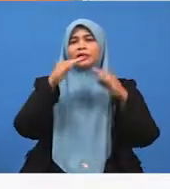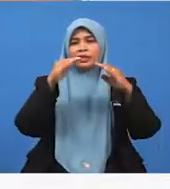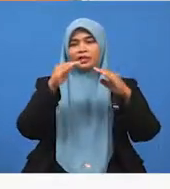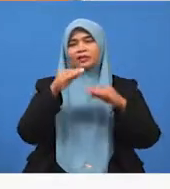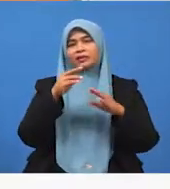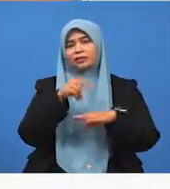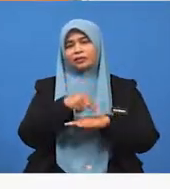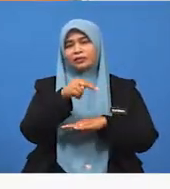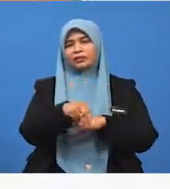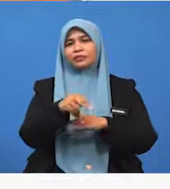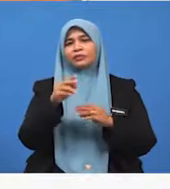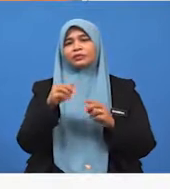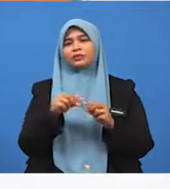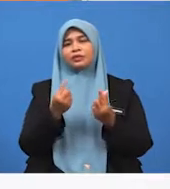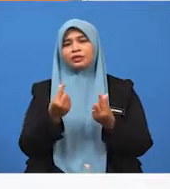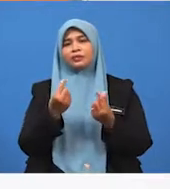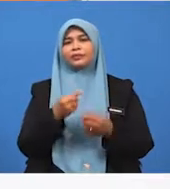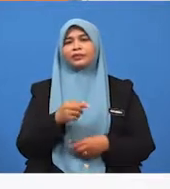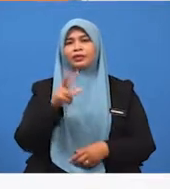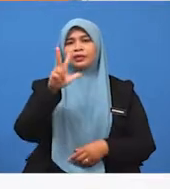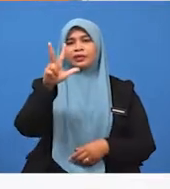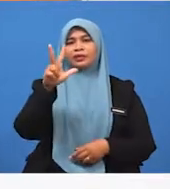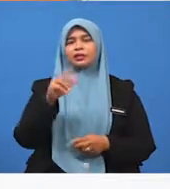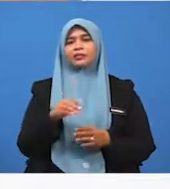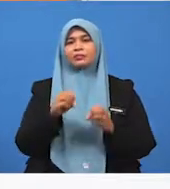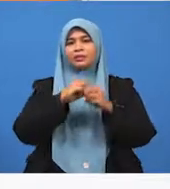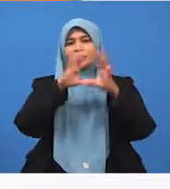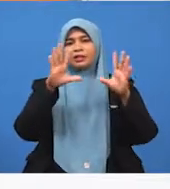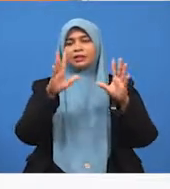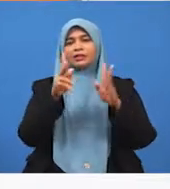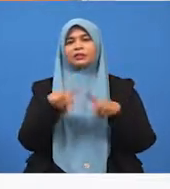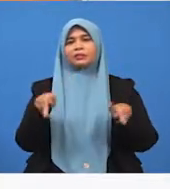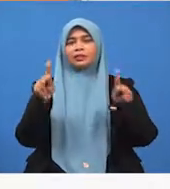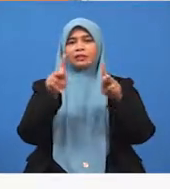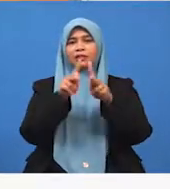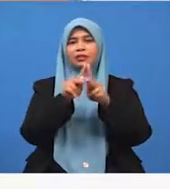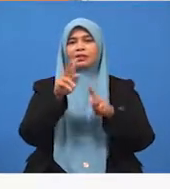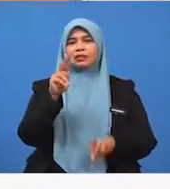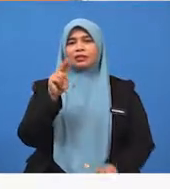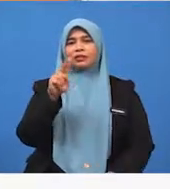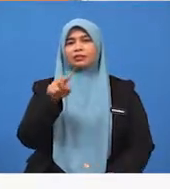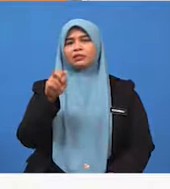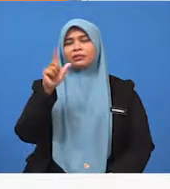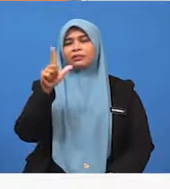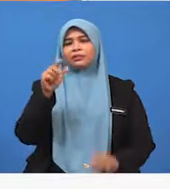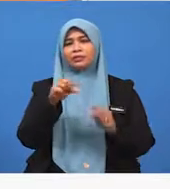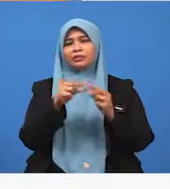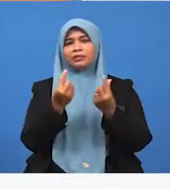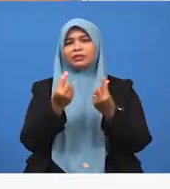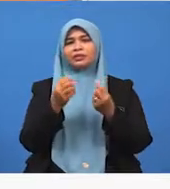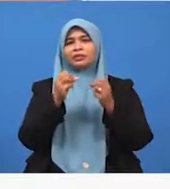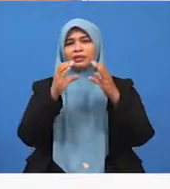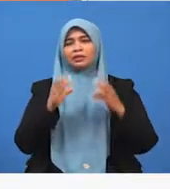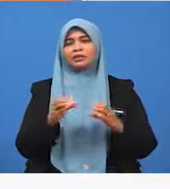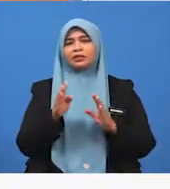Nuzul Al-Quran. Yang ketiga, menjelaskan kepentingan Nuzul Al-Quran